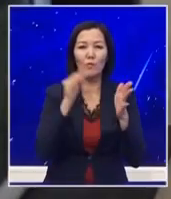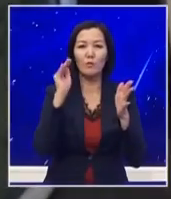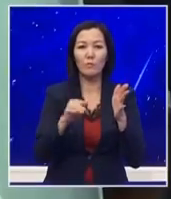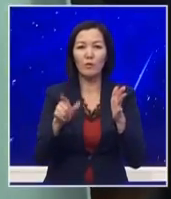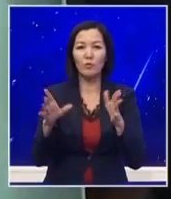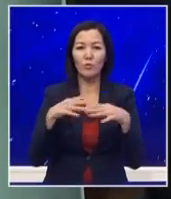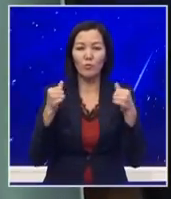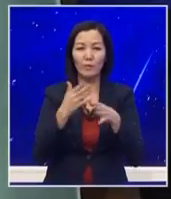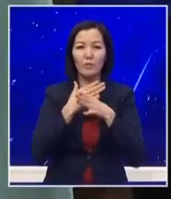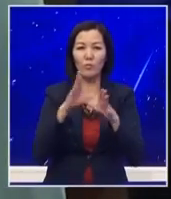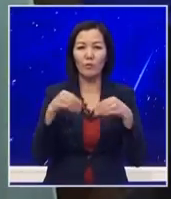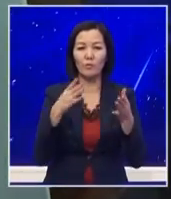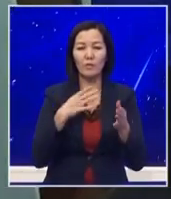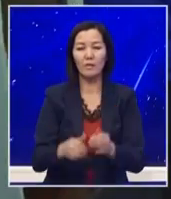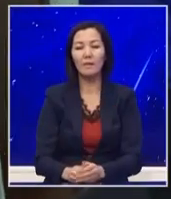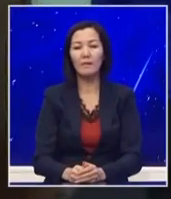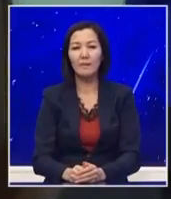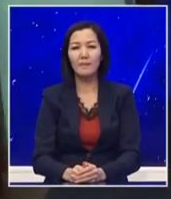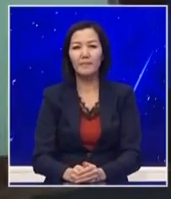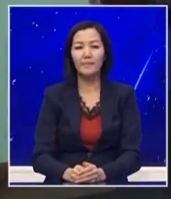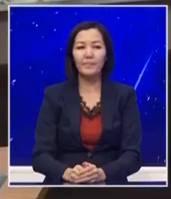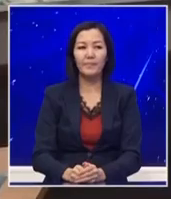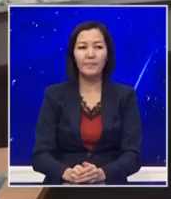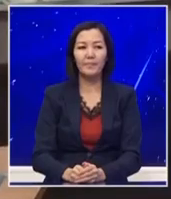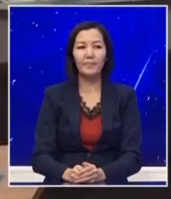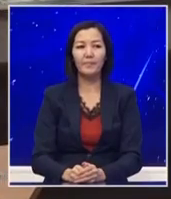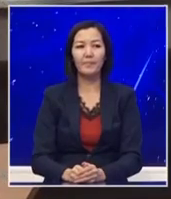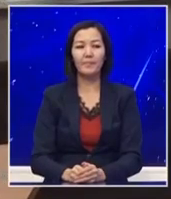9000-ға жуық отбасына көмек көрсетілді.